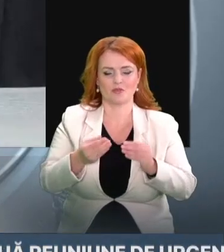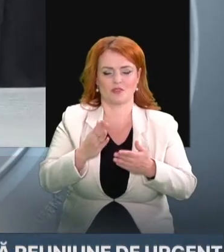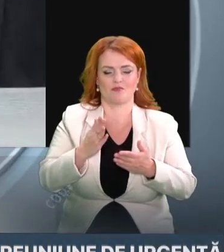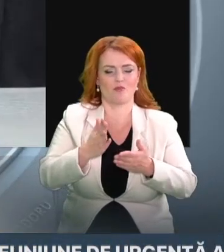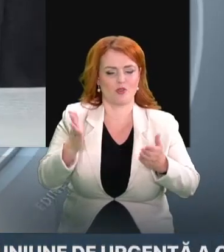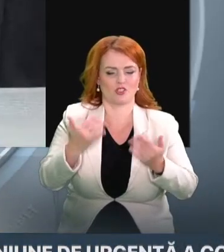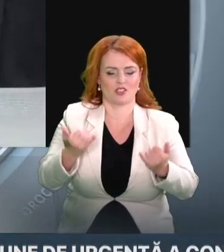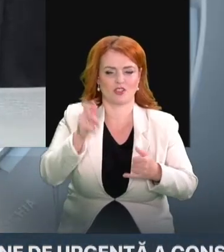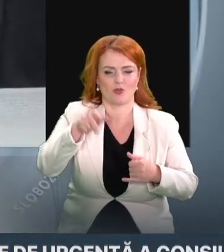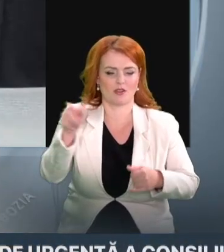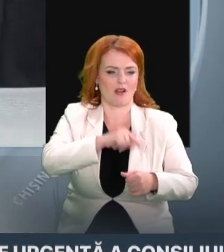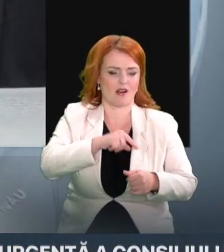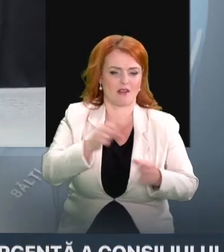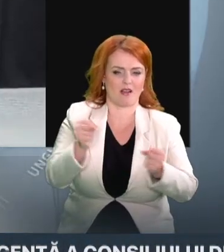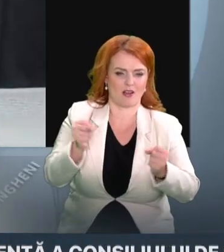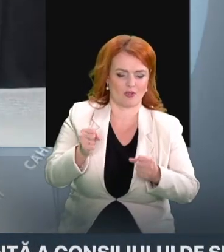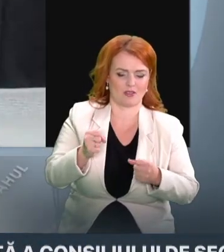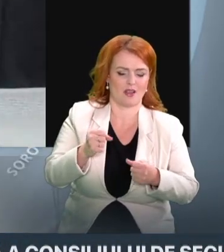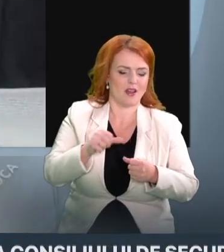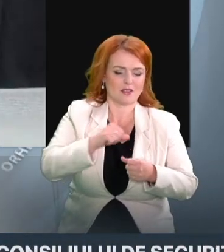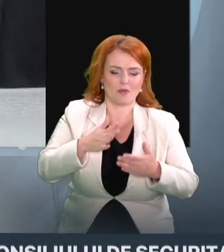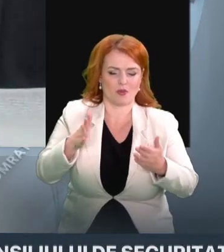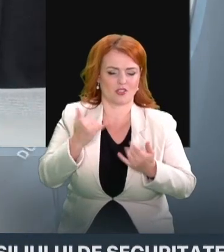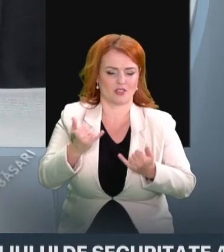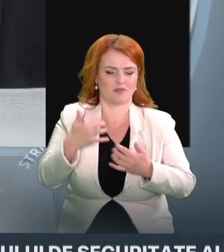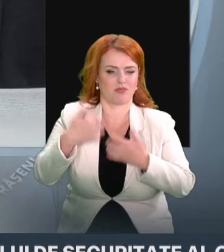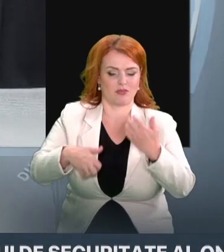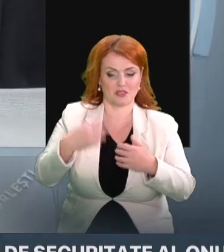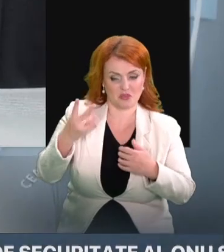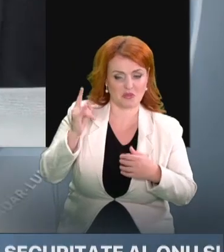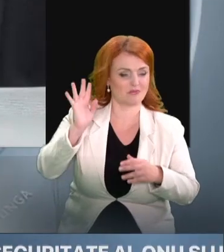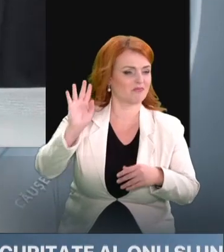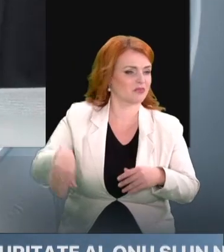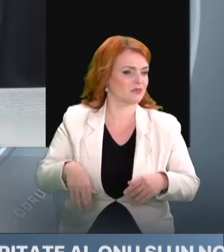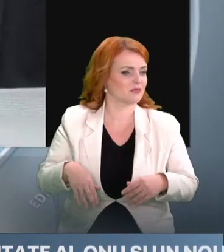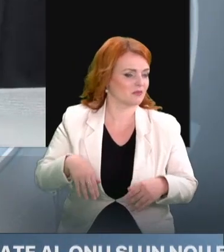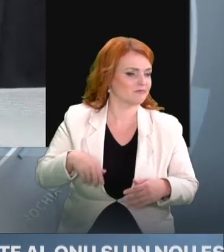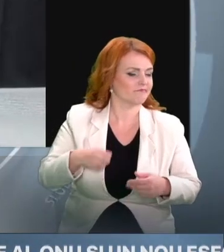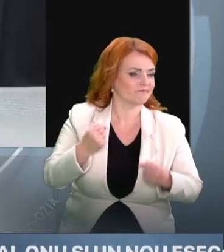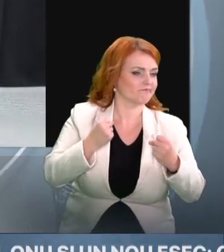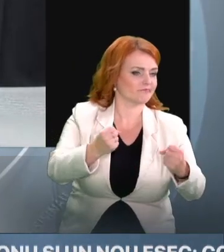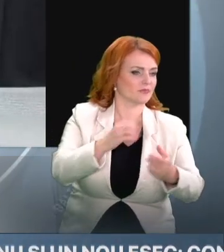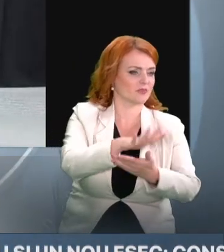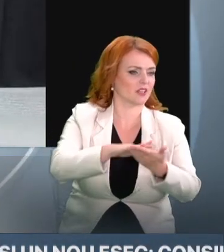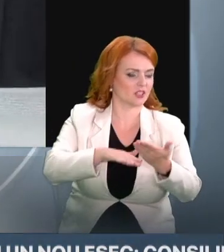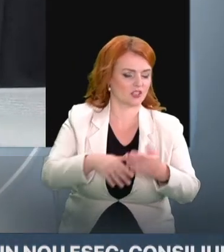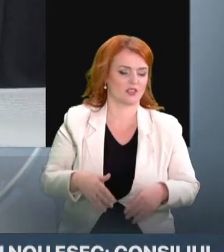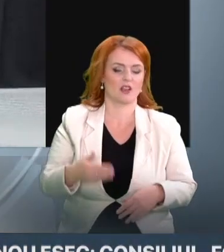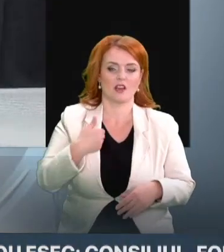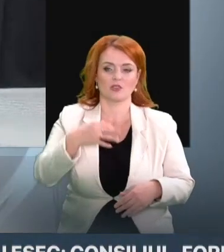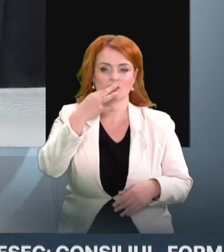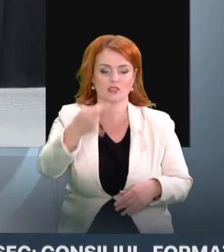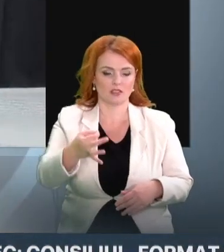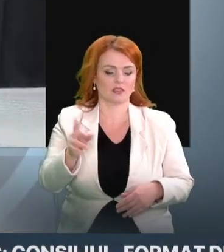de multe ori sunt indiferenți, de multe ori lucrurile le lasă baltă, așa cum sunt ele. Dar vreau să zic, până